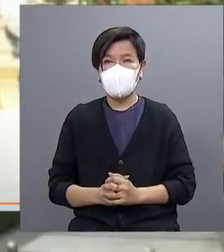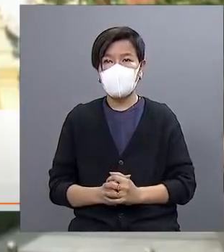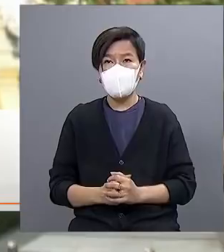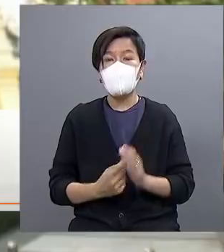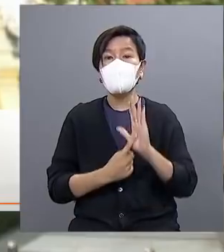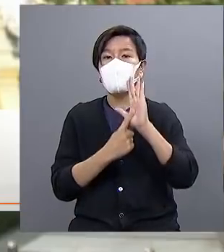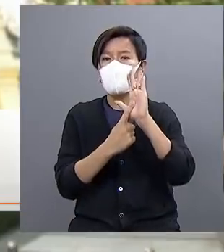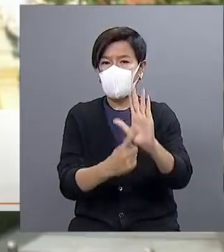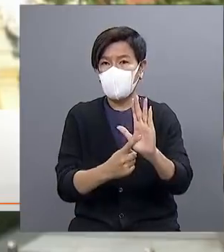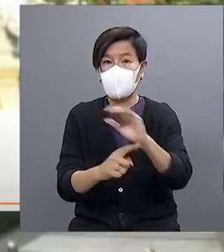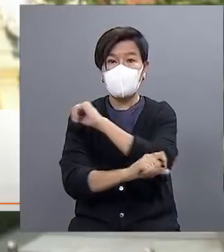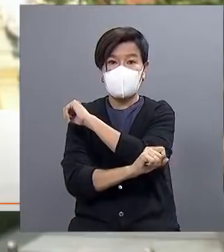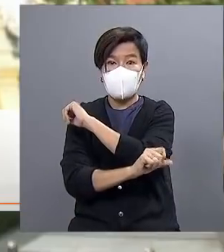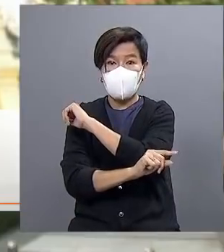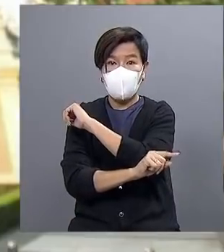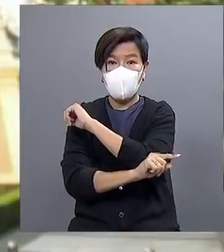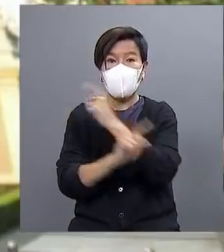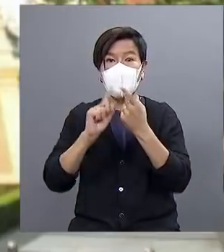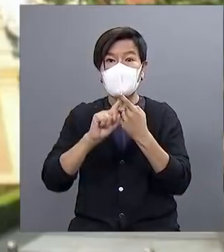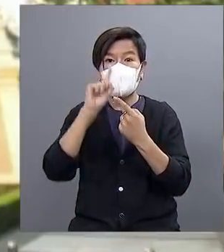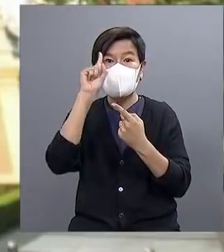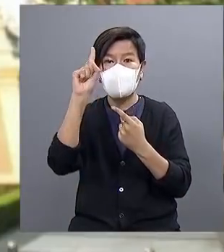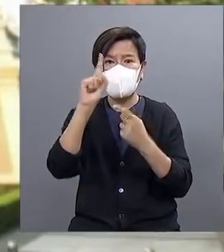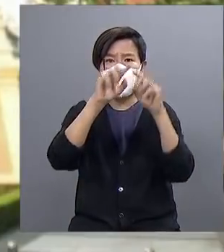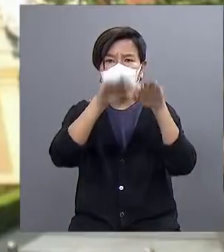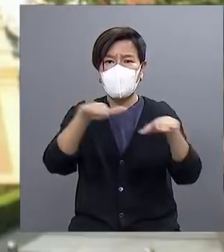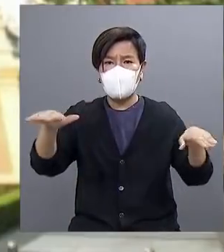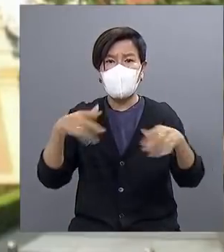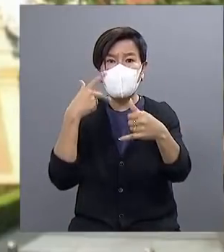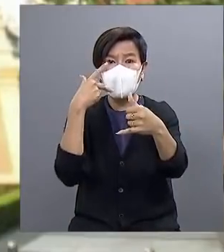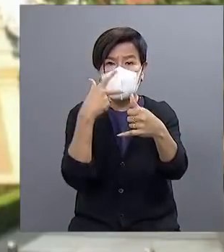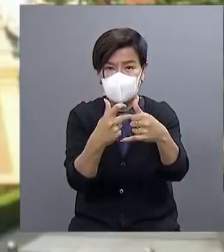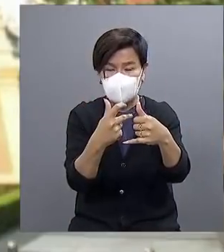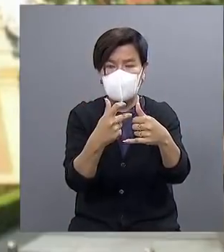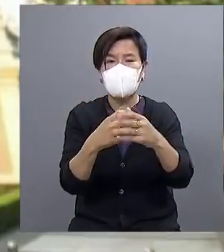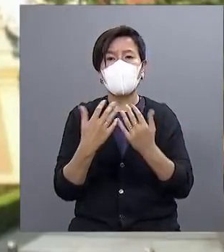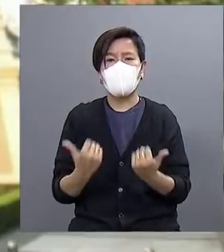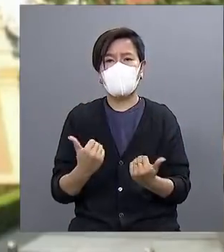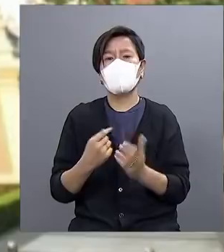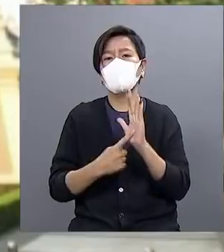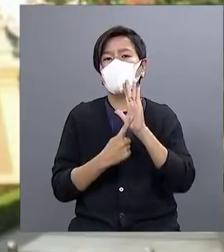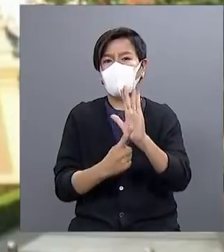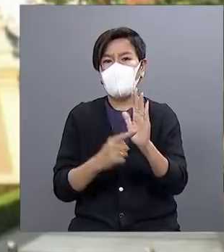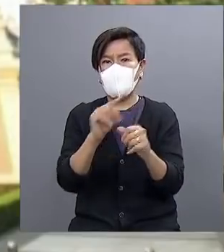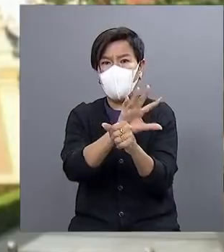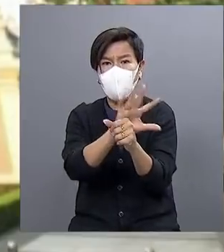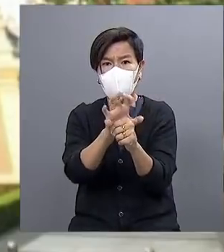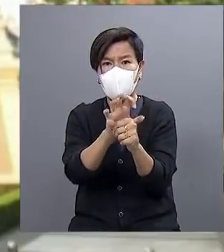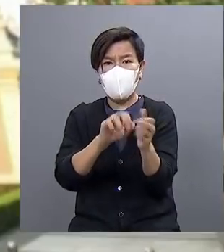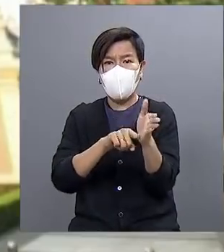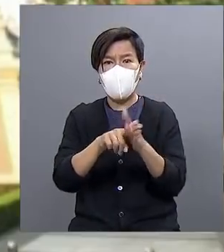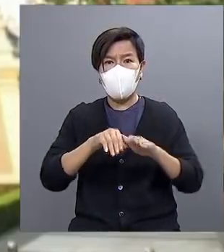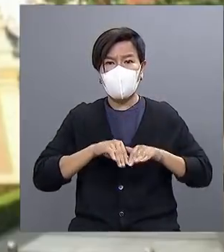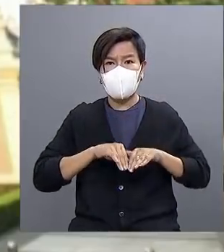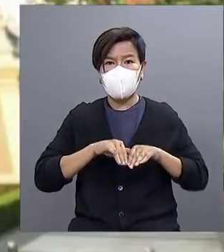ก็พวกท่านผู้กองเดี๋ยวคงต้องประเมินความเสี่ยงและนะครับเพราะว่าวันนี้ครูบิดอยู่รอบตัวเลยการที่เราได้บล็อก